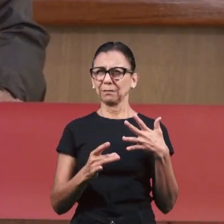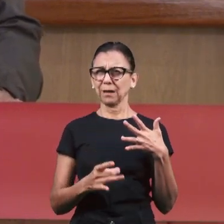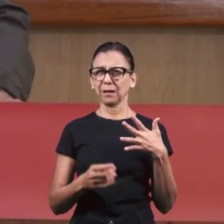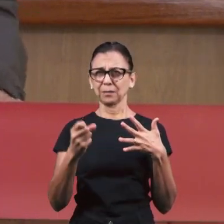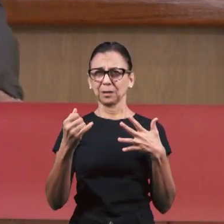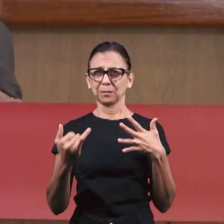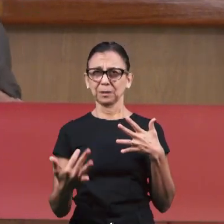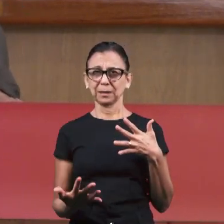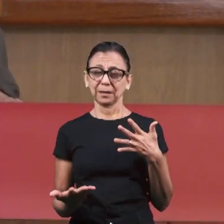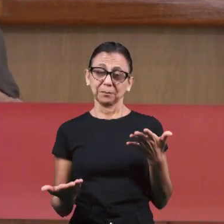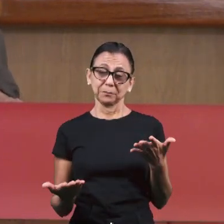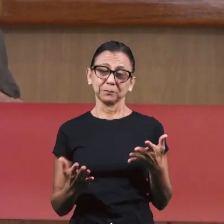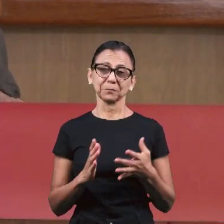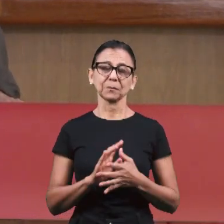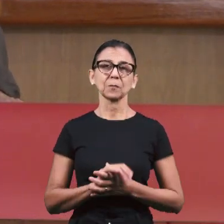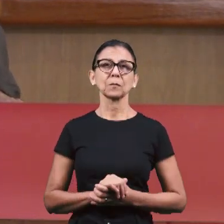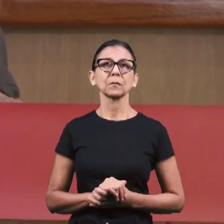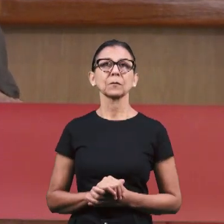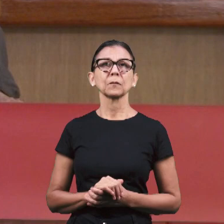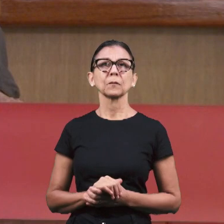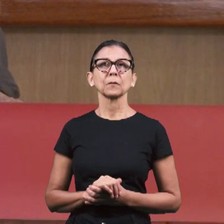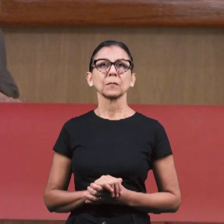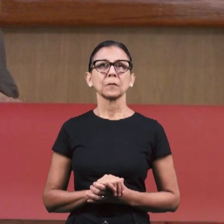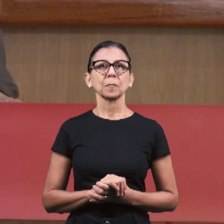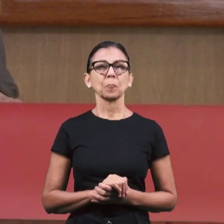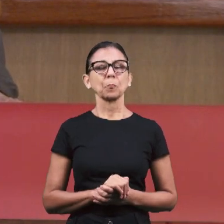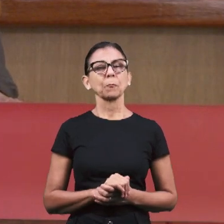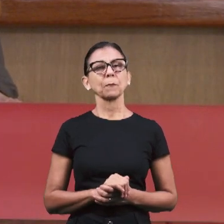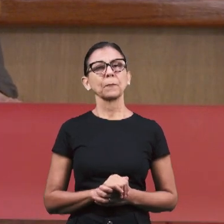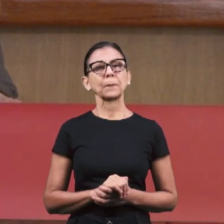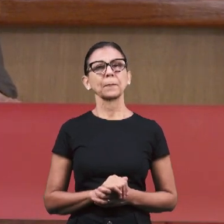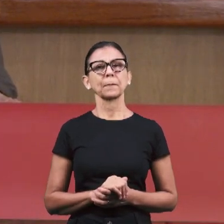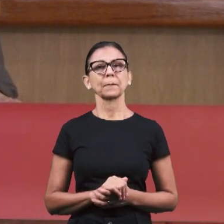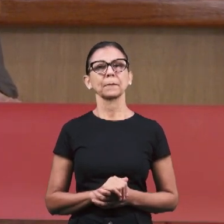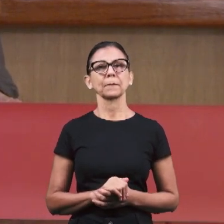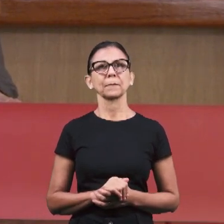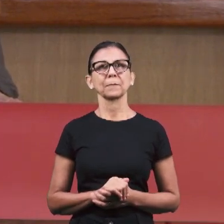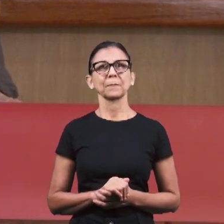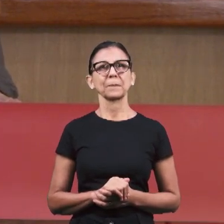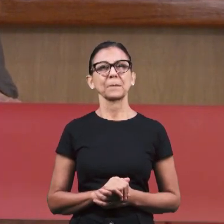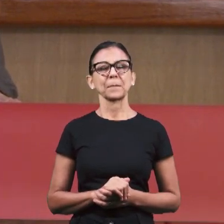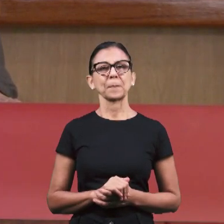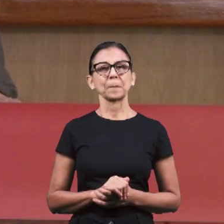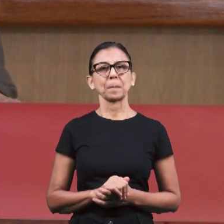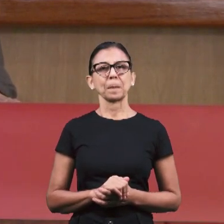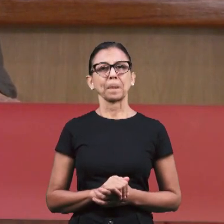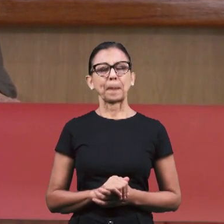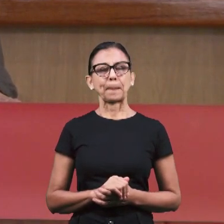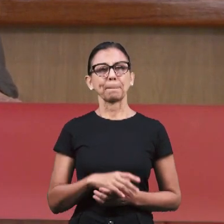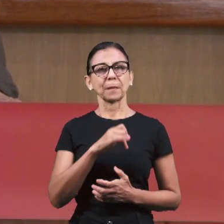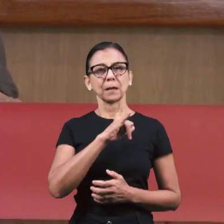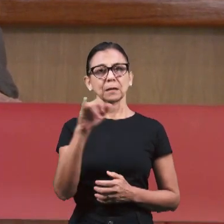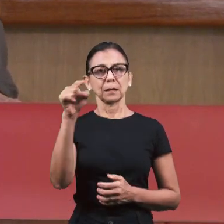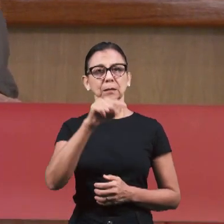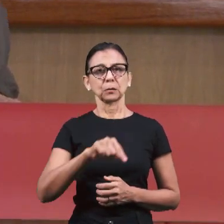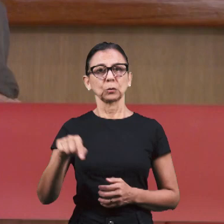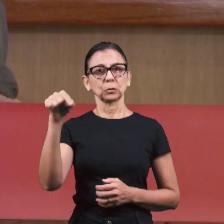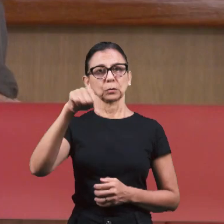Mais Matthieu 20, 23, 30. J'aimerais que ceux qui soient